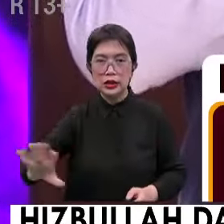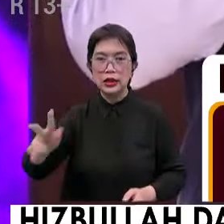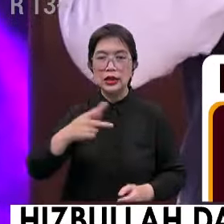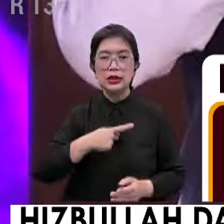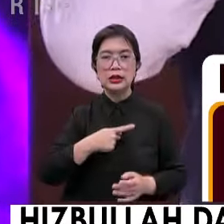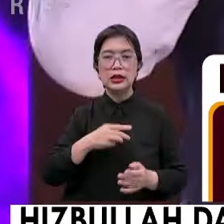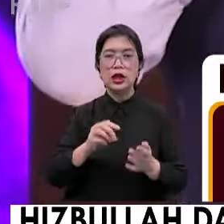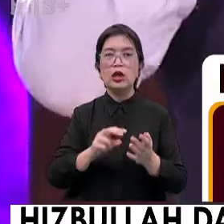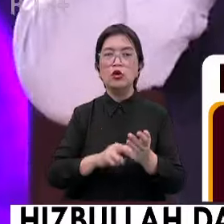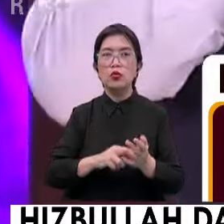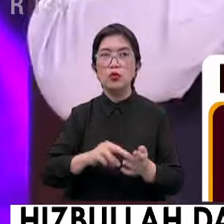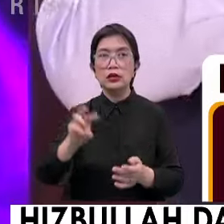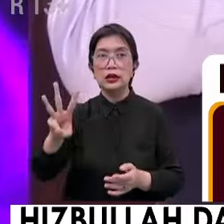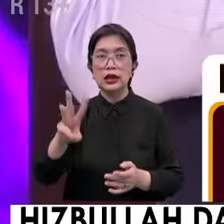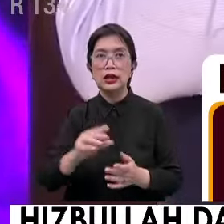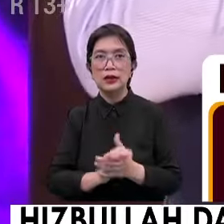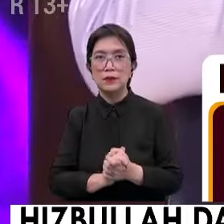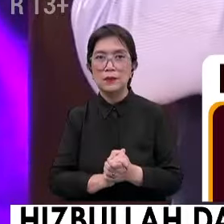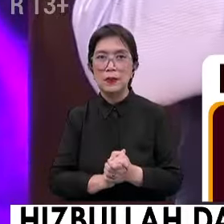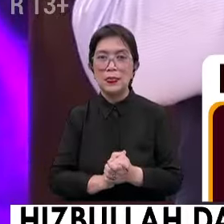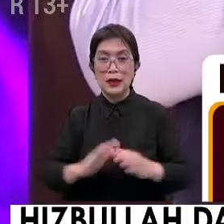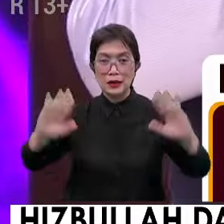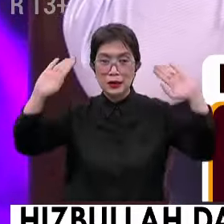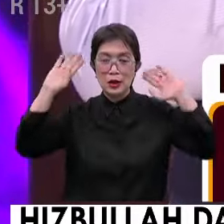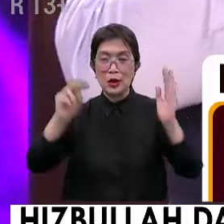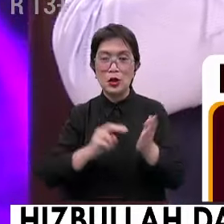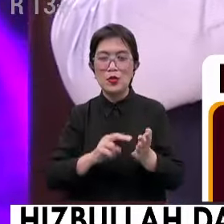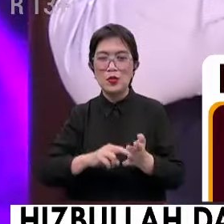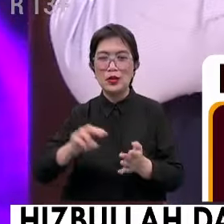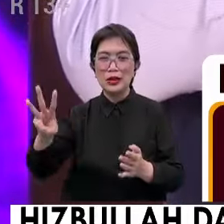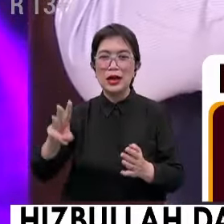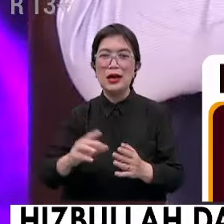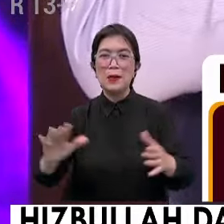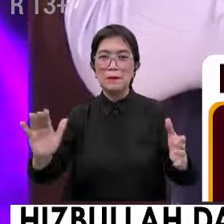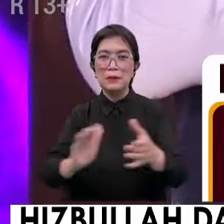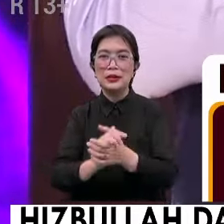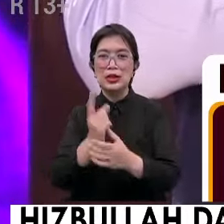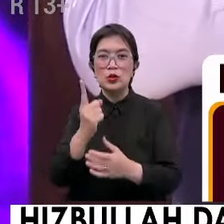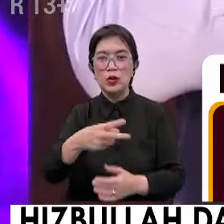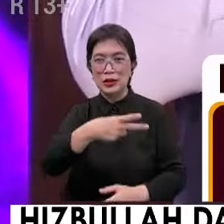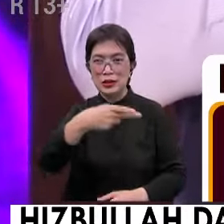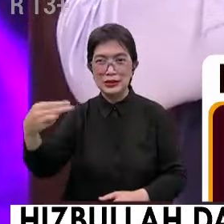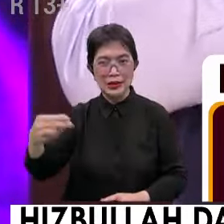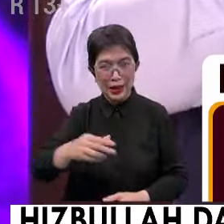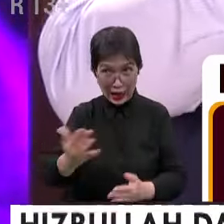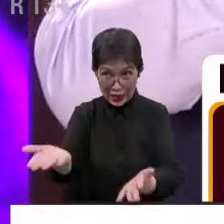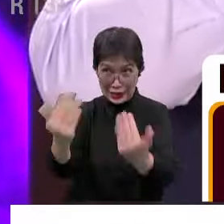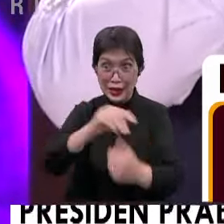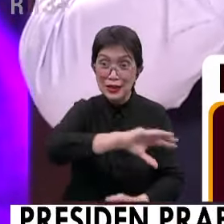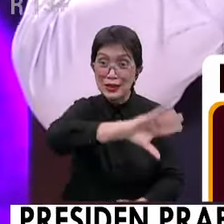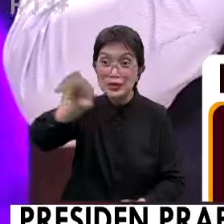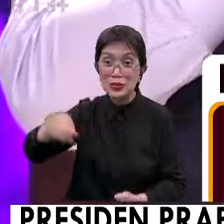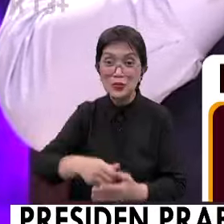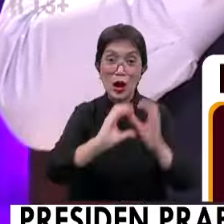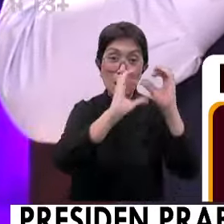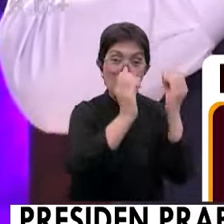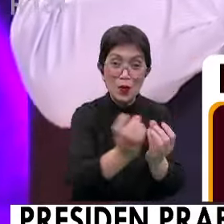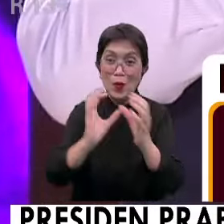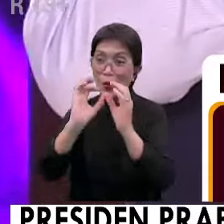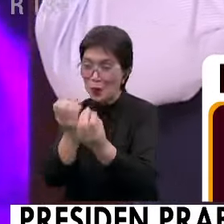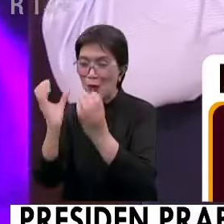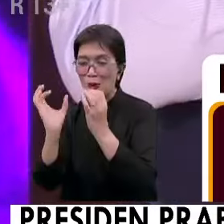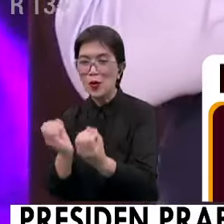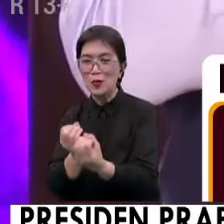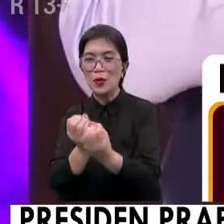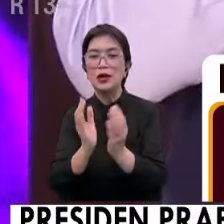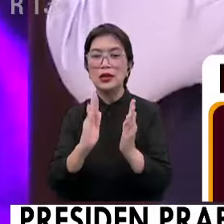ketiga Pancasila Persatuan Indonesia. Untuk itu kami mengajak semua suku dan penghidupan di Mimika